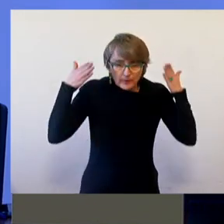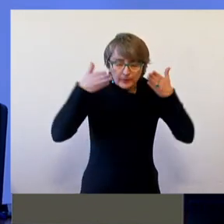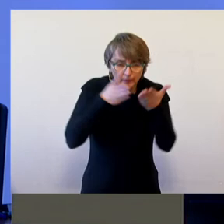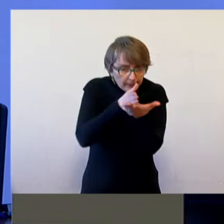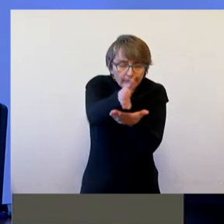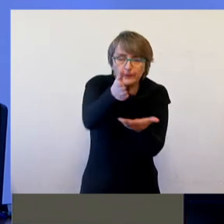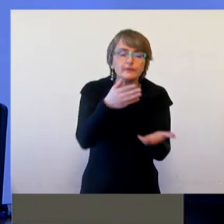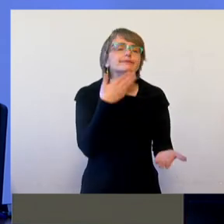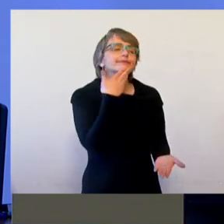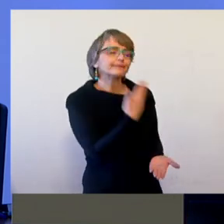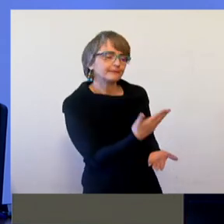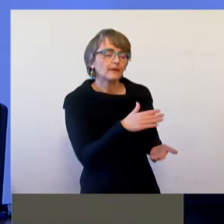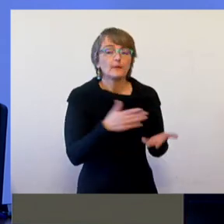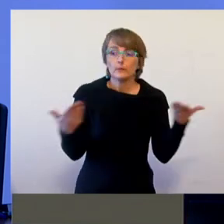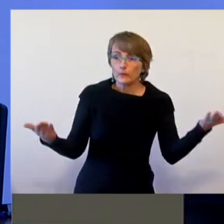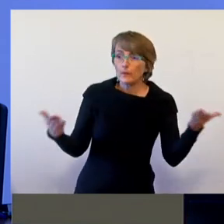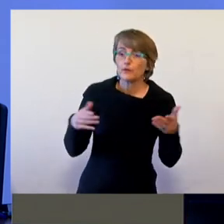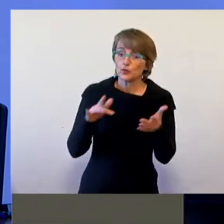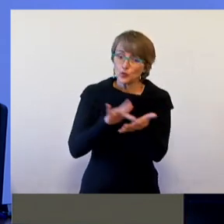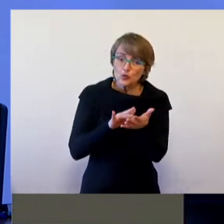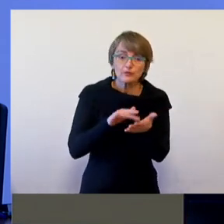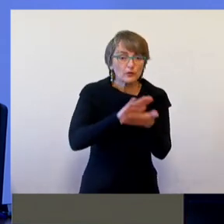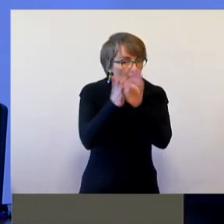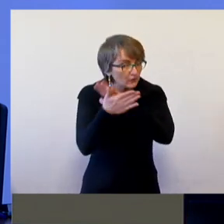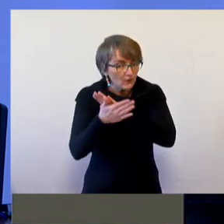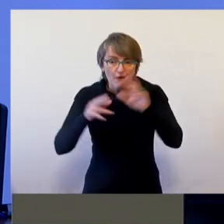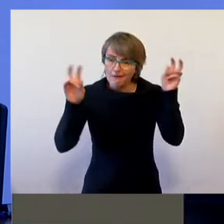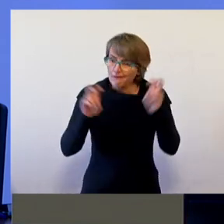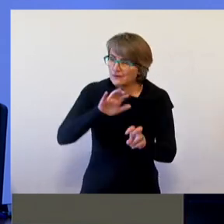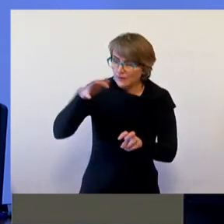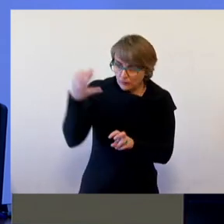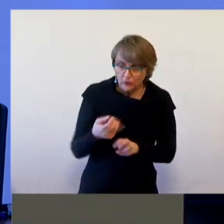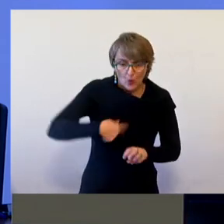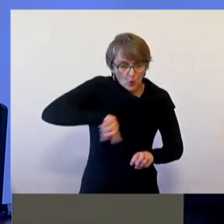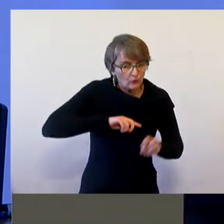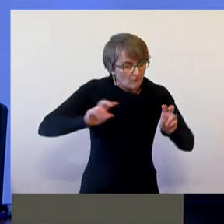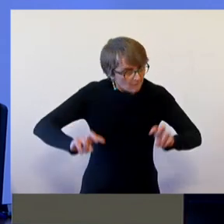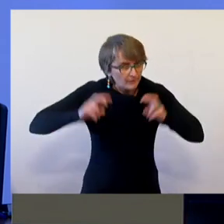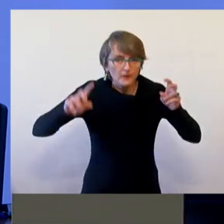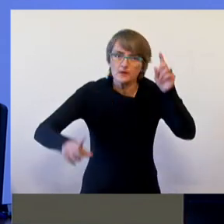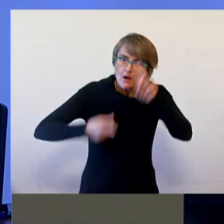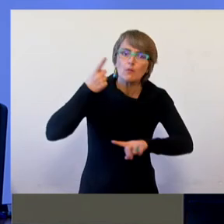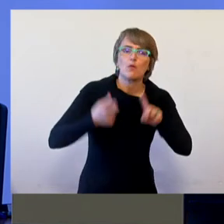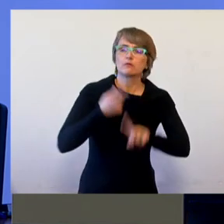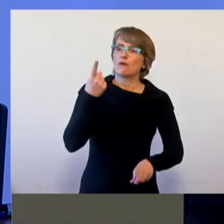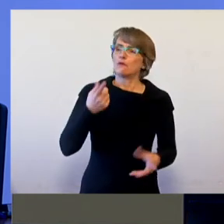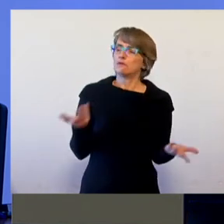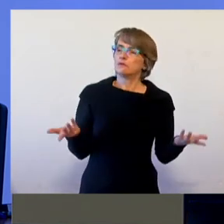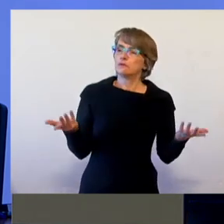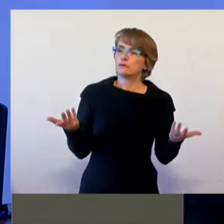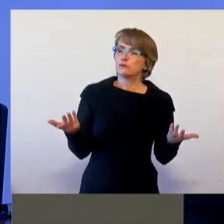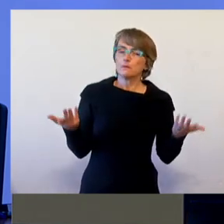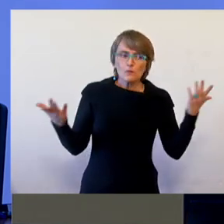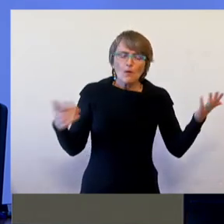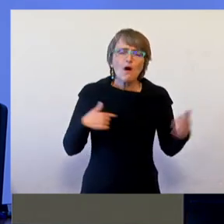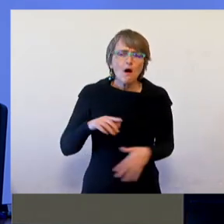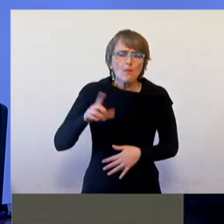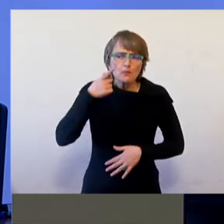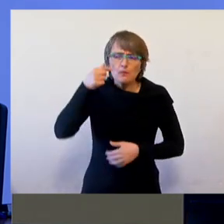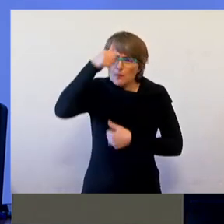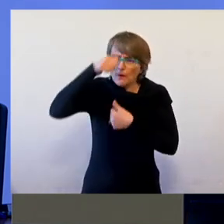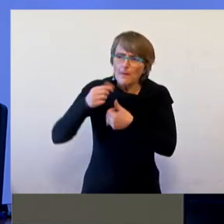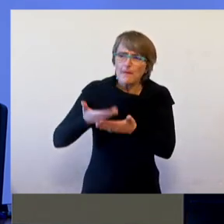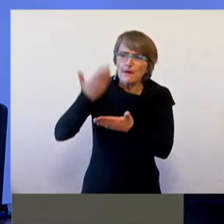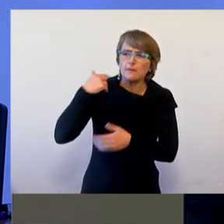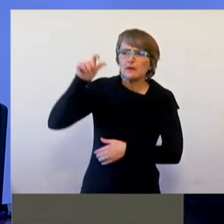donc, l'enveloppe avait été diminuée de 5%. Nous l'augmentons. Et c'est important parce que, à un moment, j'ai entendu un jour quelqu'un